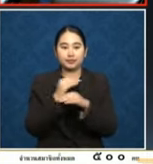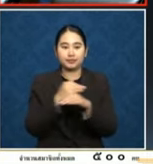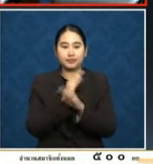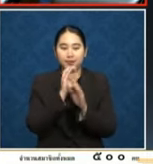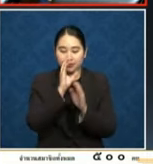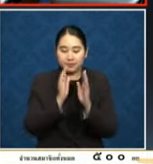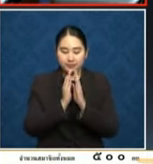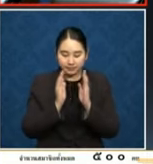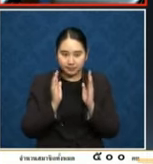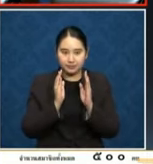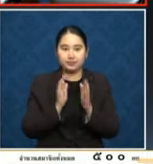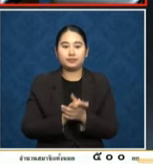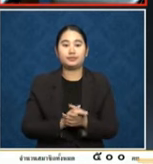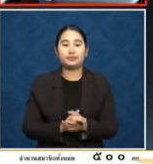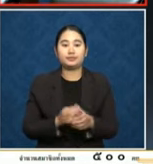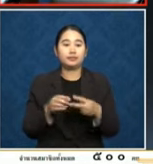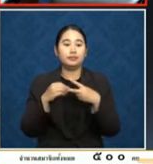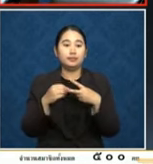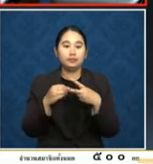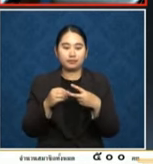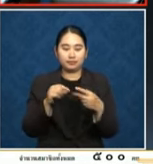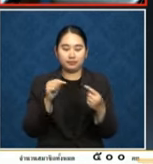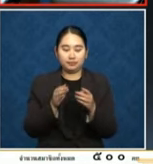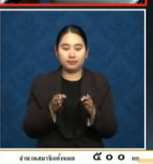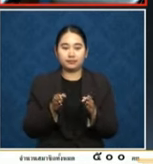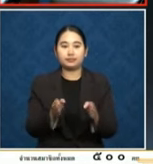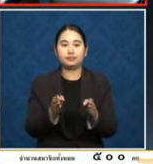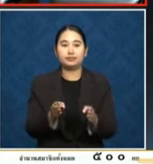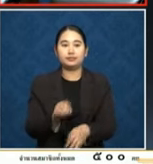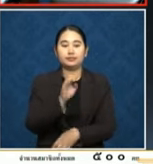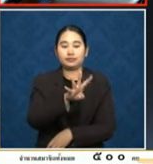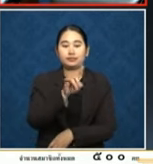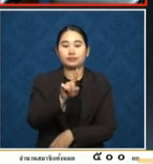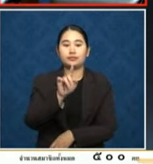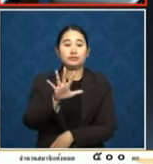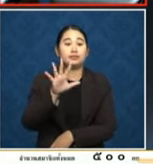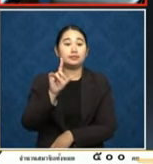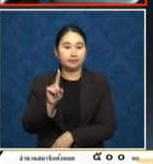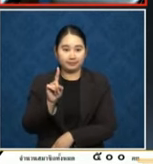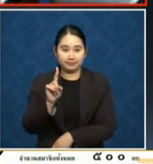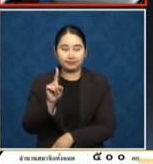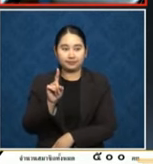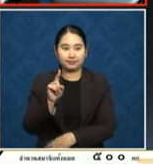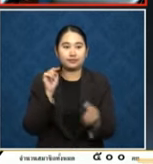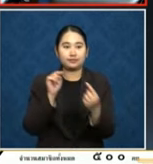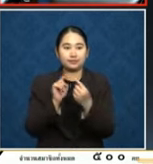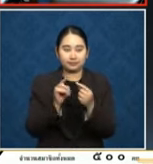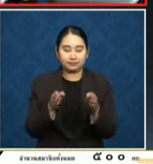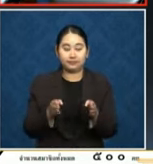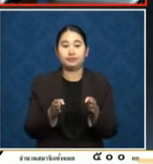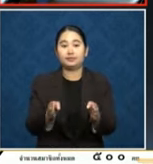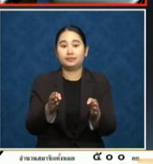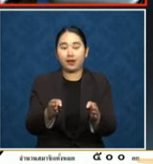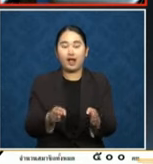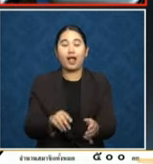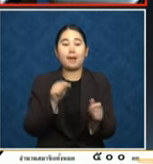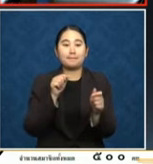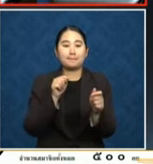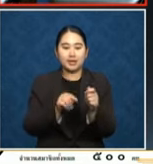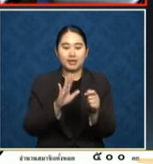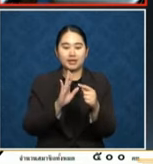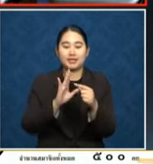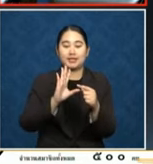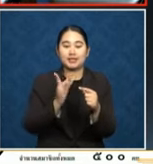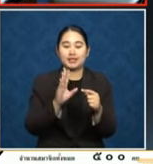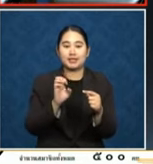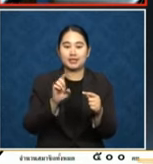าสนี้ด้วยนะครับเรื่องที่2ครับทางหลวงแผ่นดินหมายเลข4151ตอนบ่อล้อตำบลแม่เจ้าอยู่หัวอำเภอเชียนใหญ่